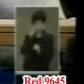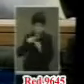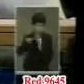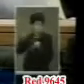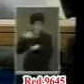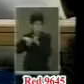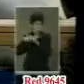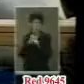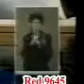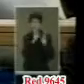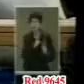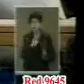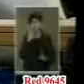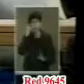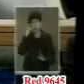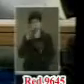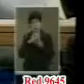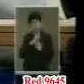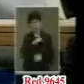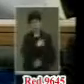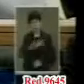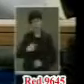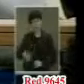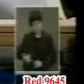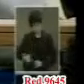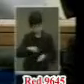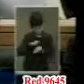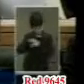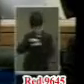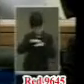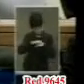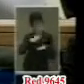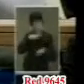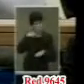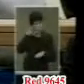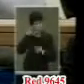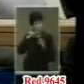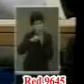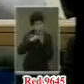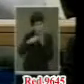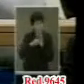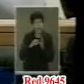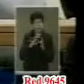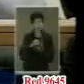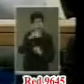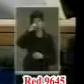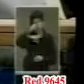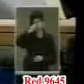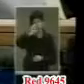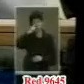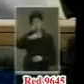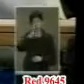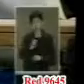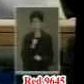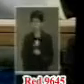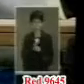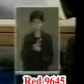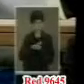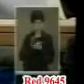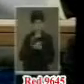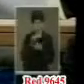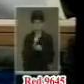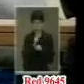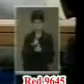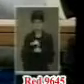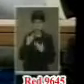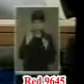บ้านเมืองจะเป็นอย่างไรไม่ทราบเมื่อเจ้าฟ้าเจ้าแผ่นดินออกมาหย่าศึกกันแล้วนั้นแปลความกันว่าคนไทยจะต้องยุติหลัง